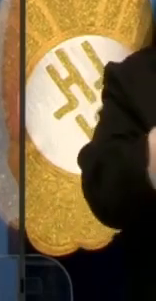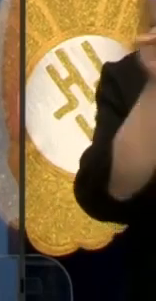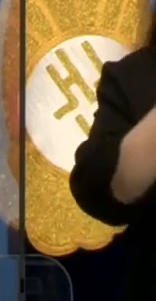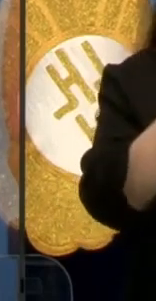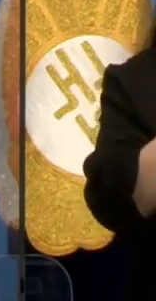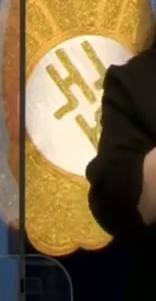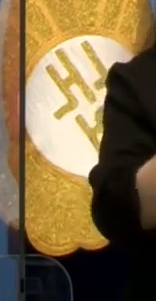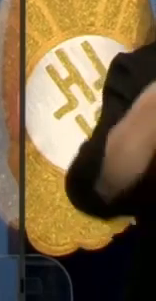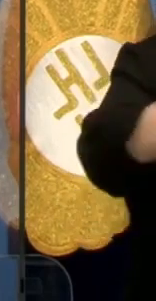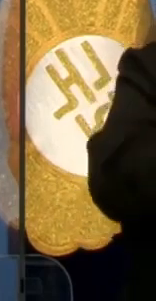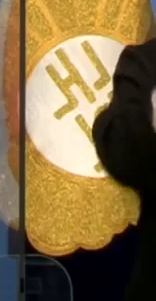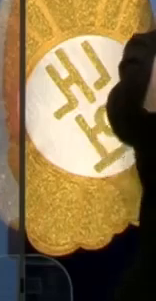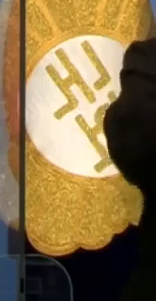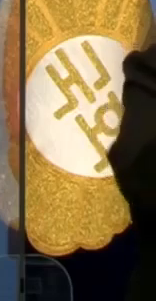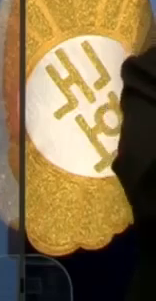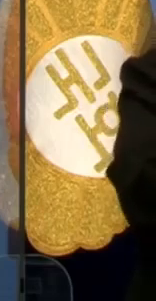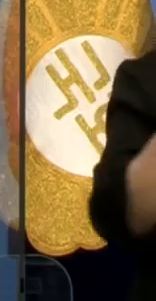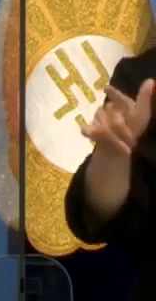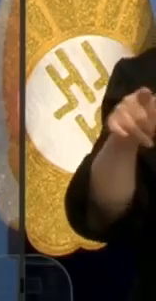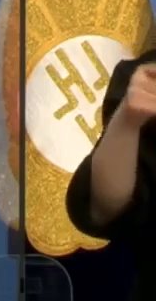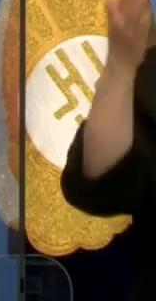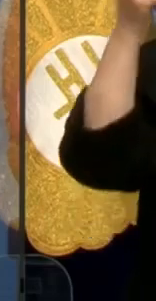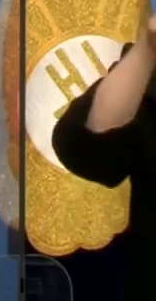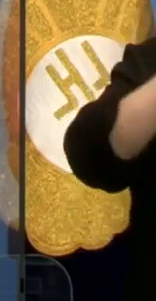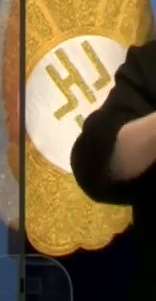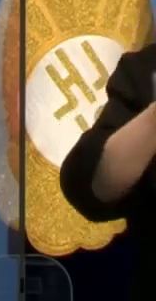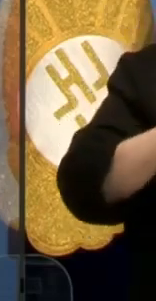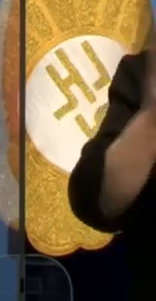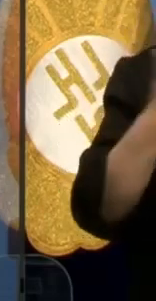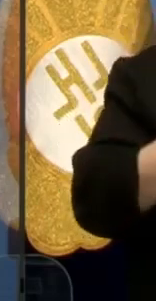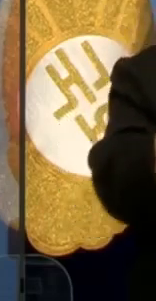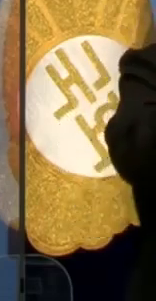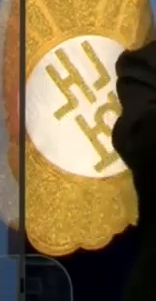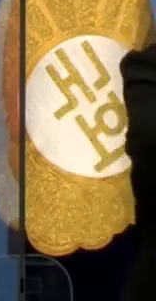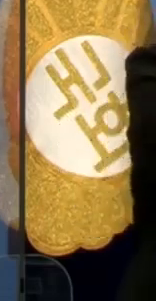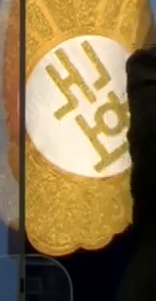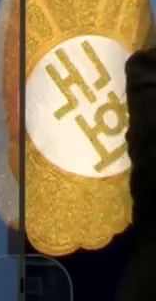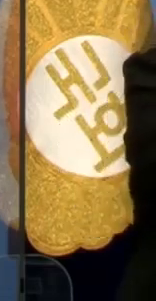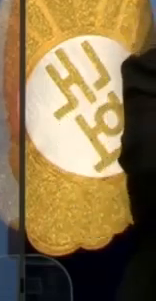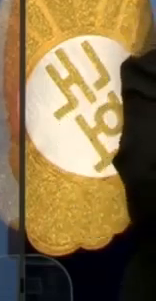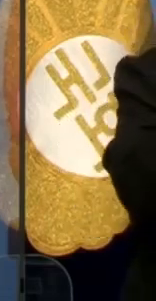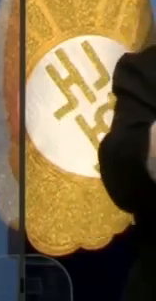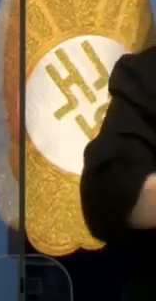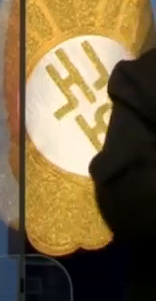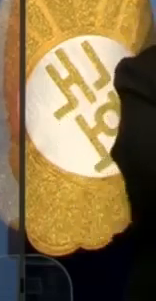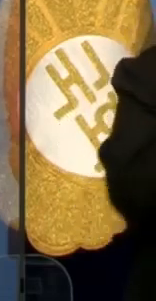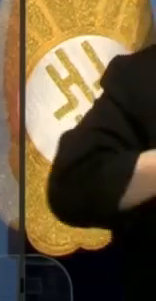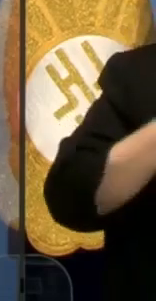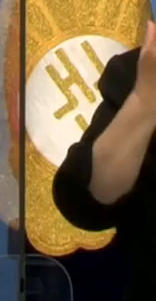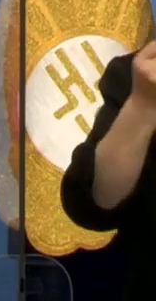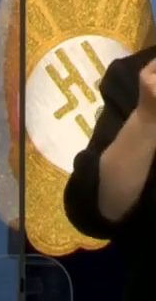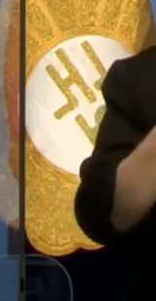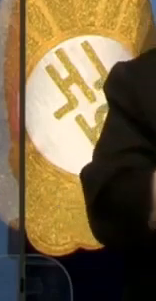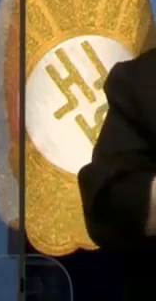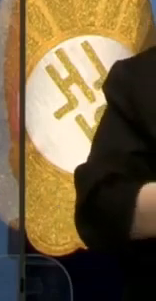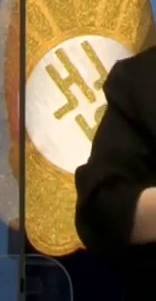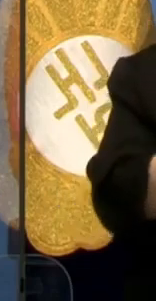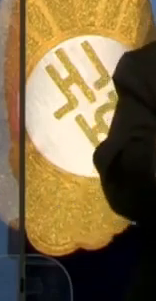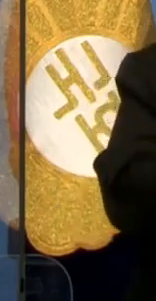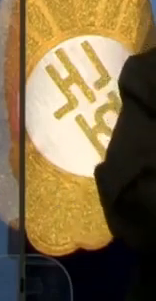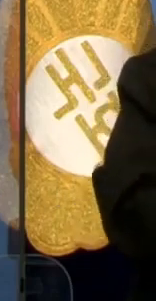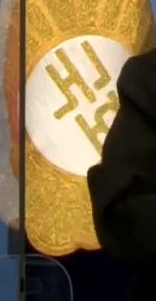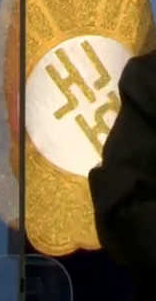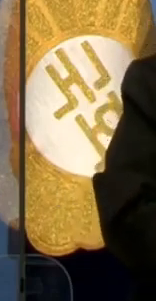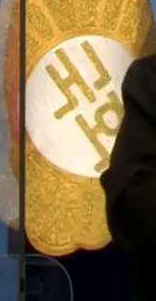안 맞는다며 곧장 친일파에 가담해서는 안 되는 것 아닌가라며 최 전 원장과 우리 당을 싸잡아